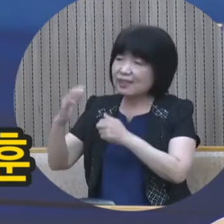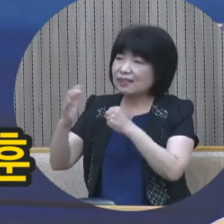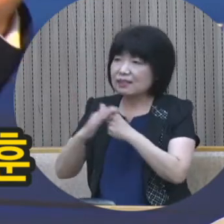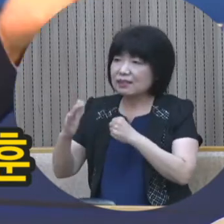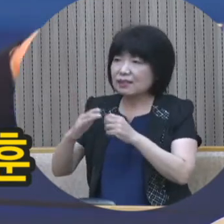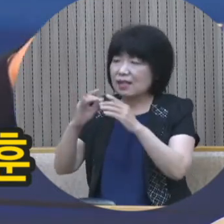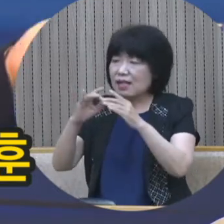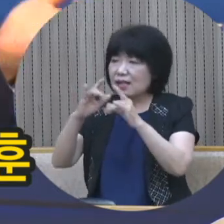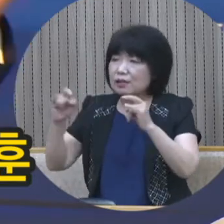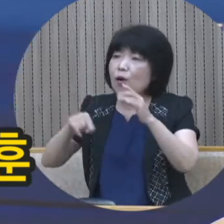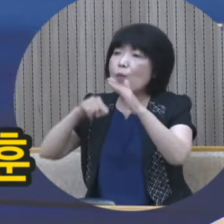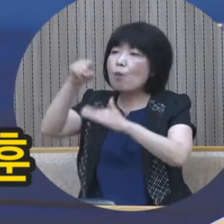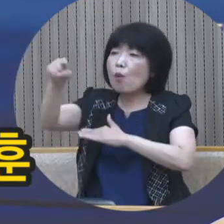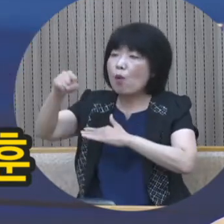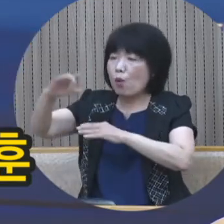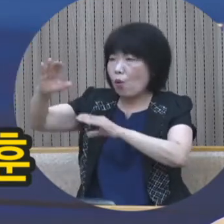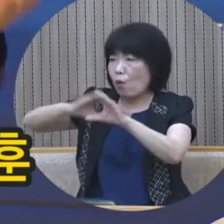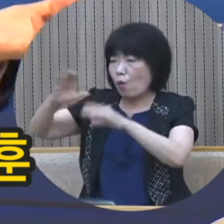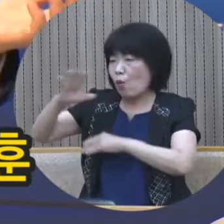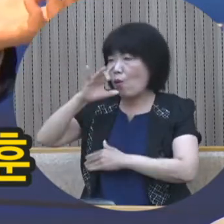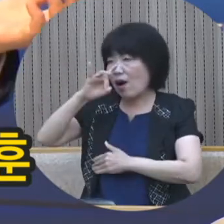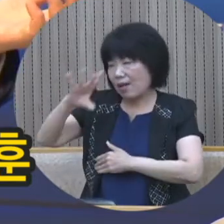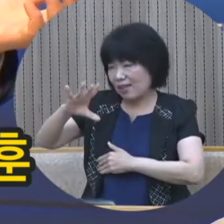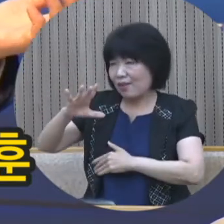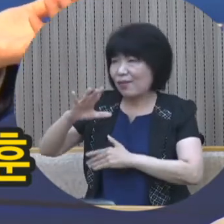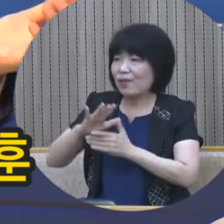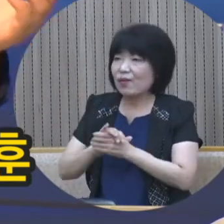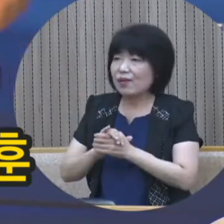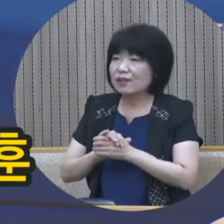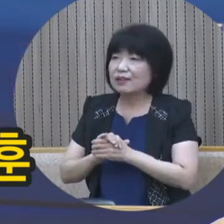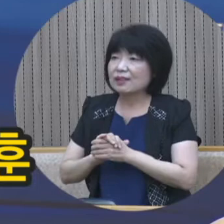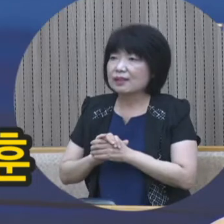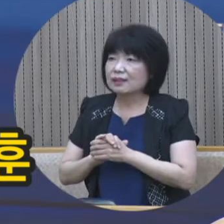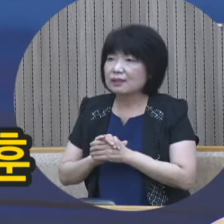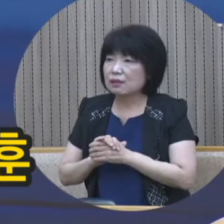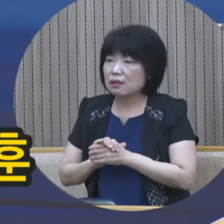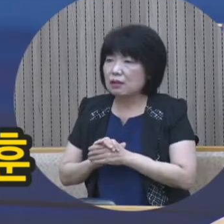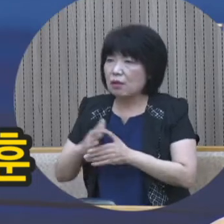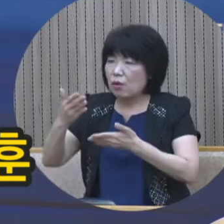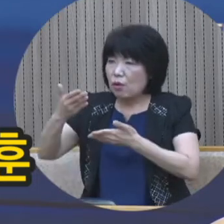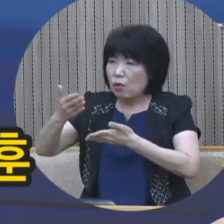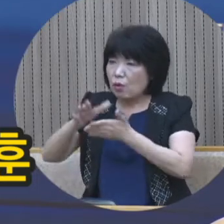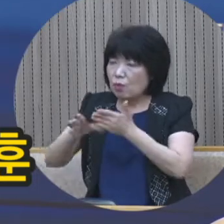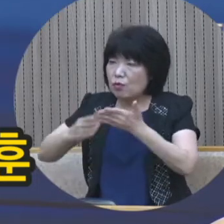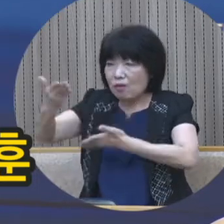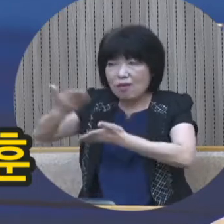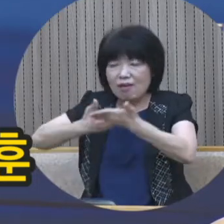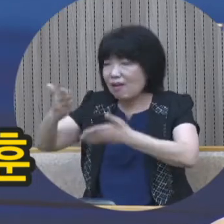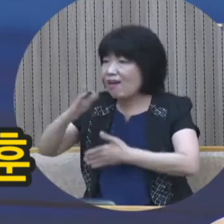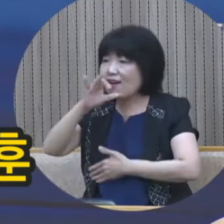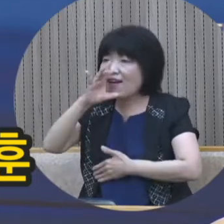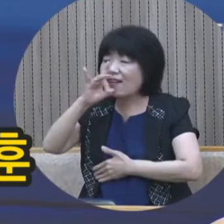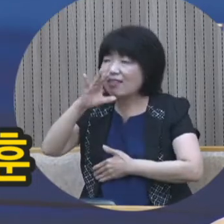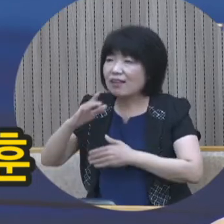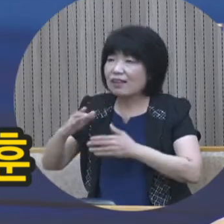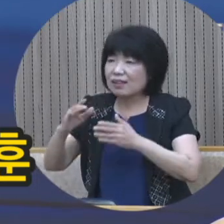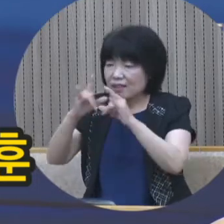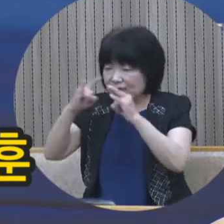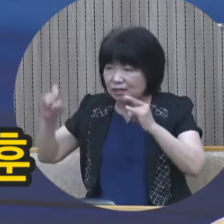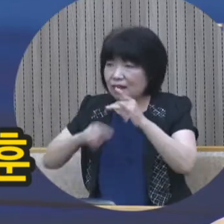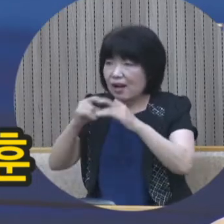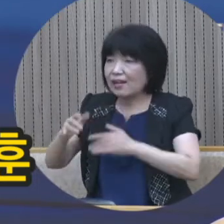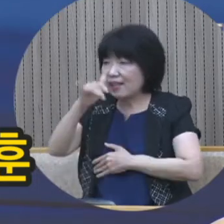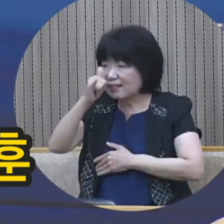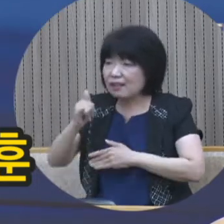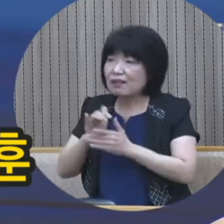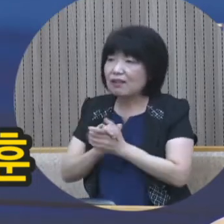성 밖과 소통을 할 수가 없고, 그래서 물자가 들어올 수가 없는 거예요. 성 안에 있는